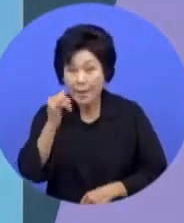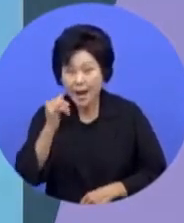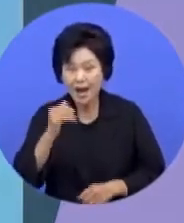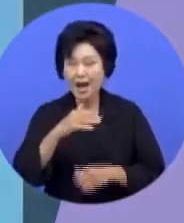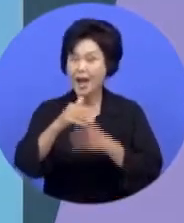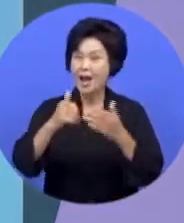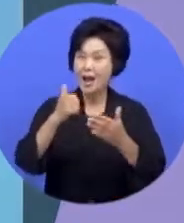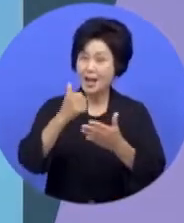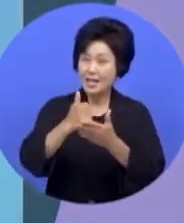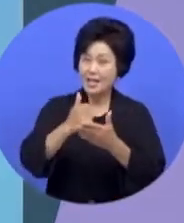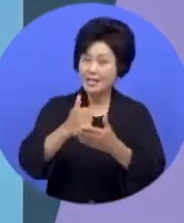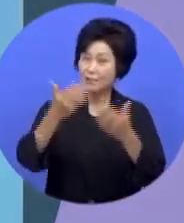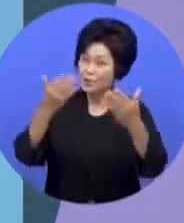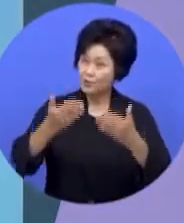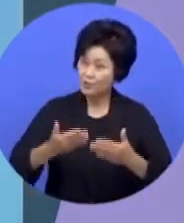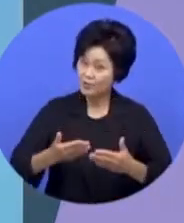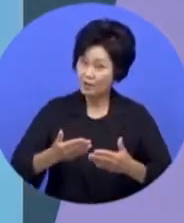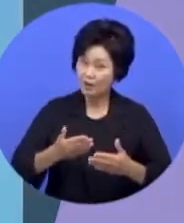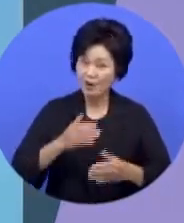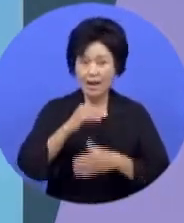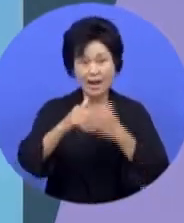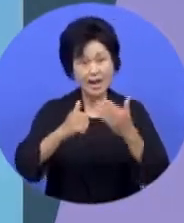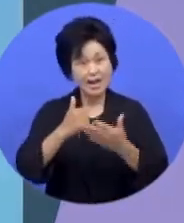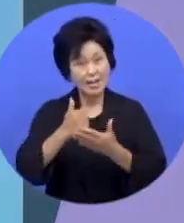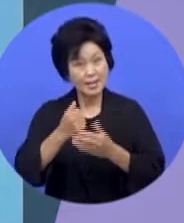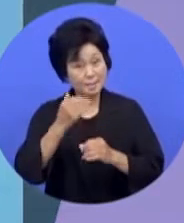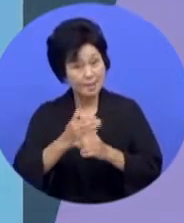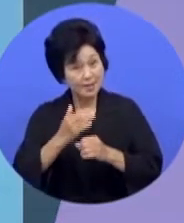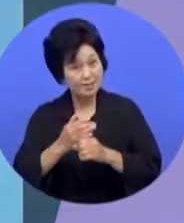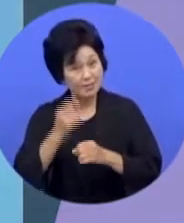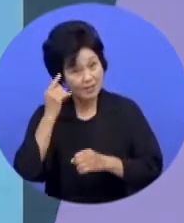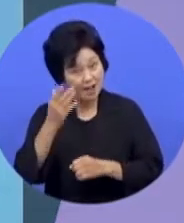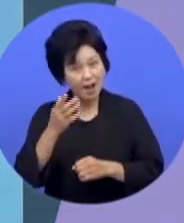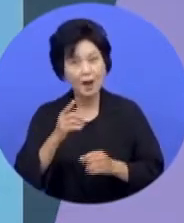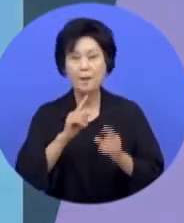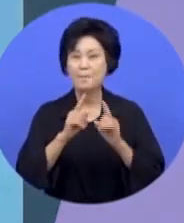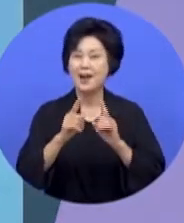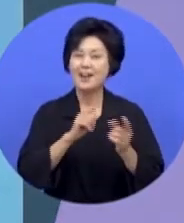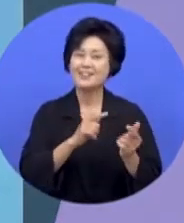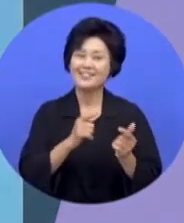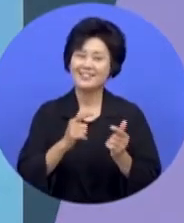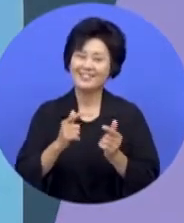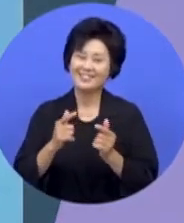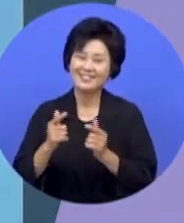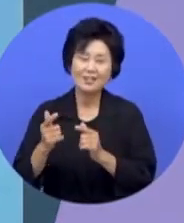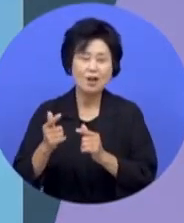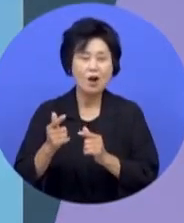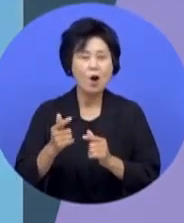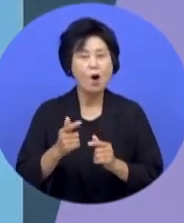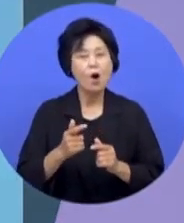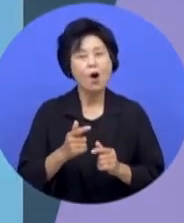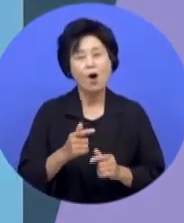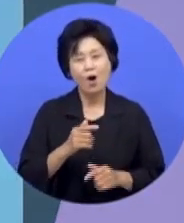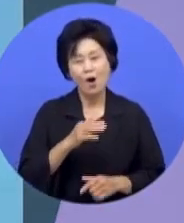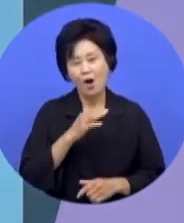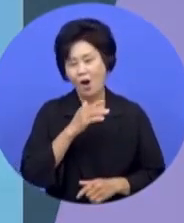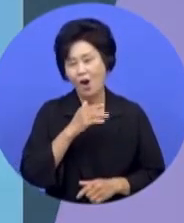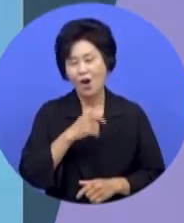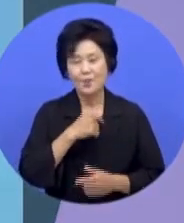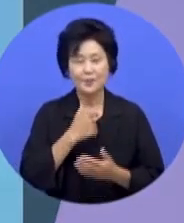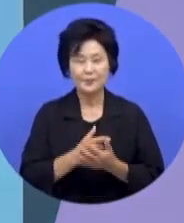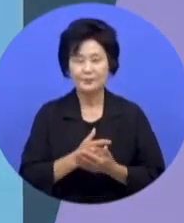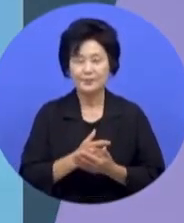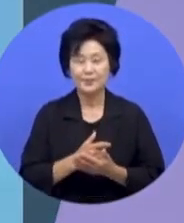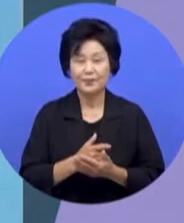만드셨을까? 이거 나에게 주신 거 하나님이 만드셨을까? 이런 언어들. 그리고 가장 큰 것은 사실 저희 이제